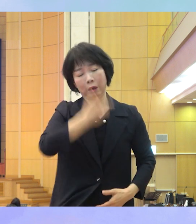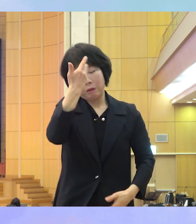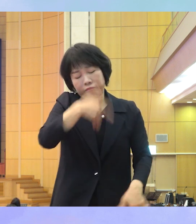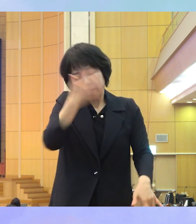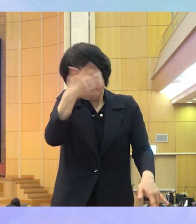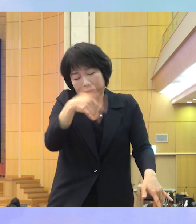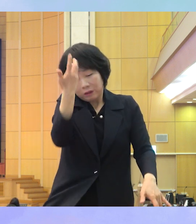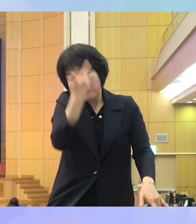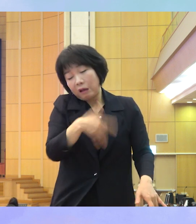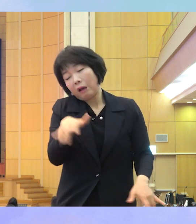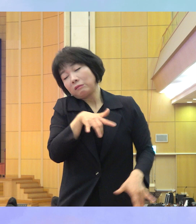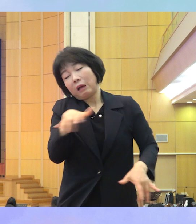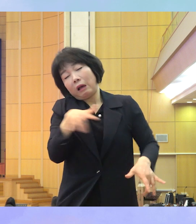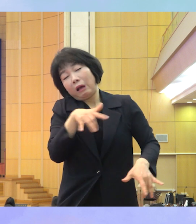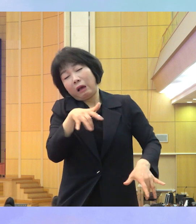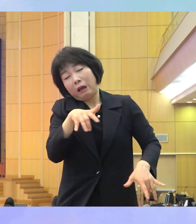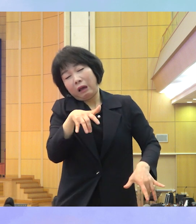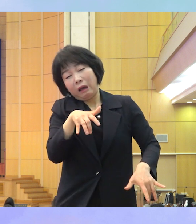왔어요.